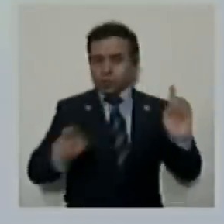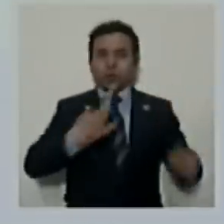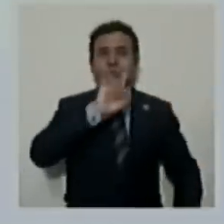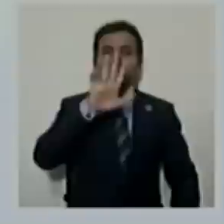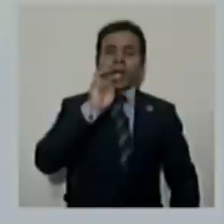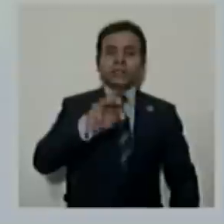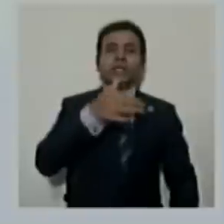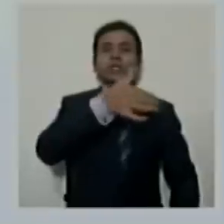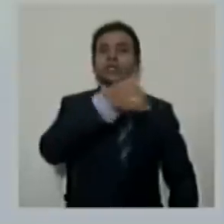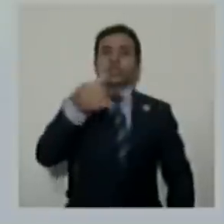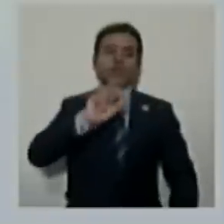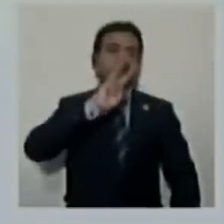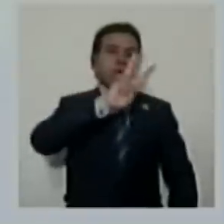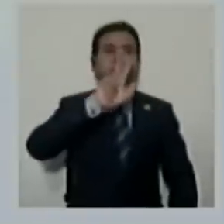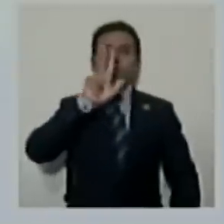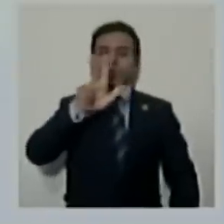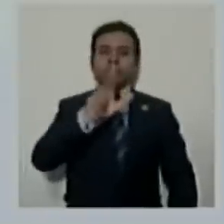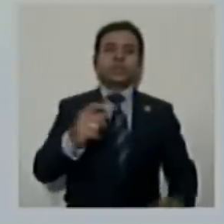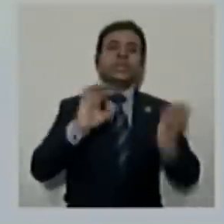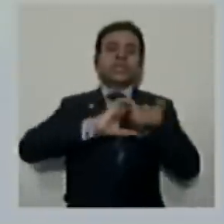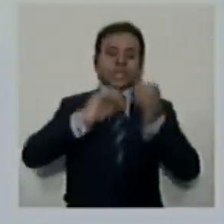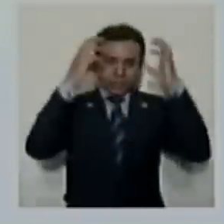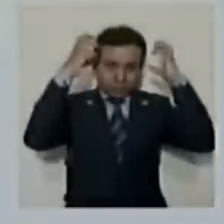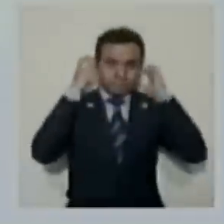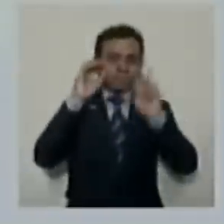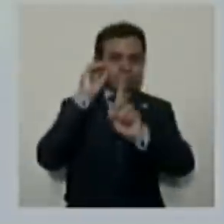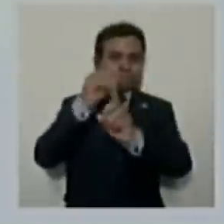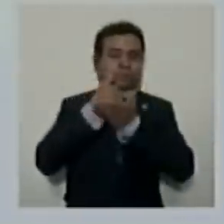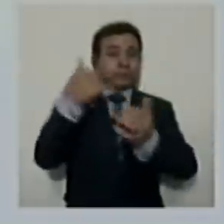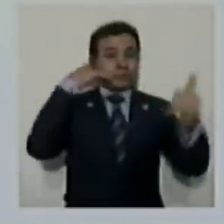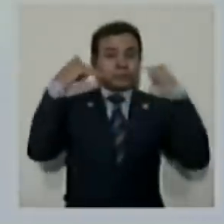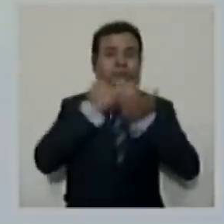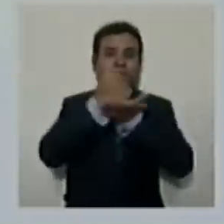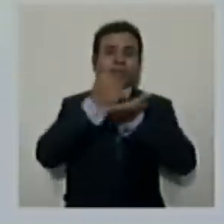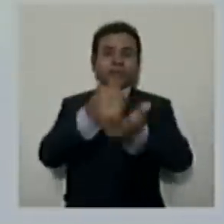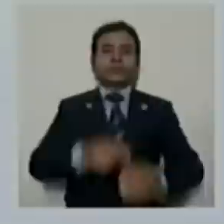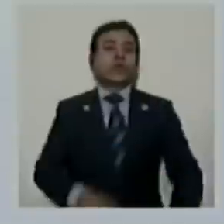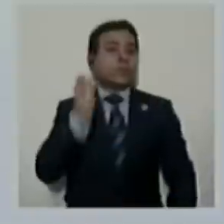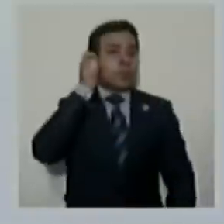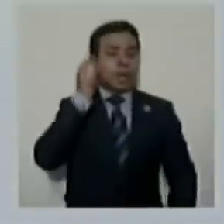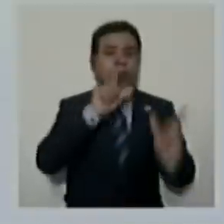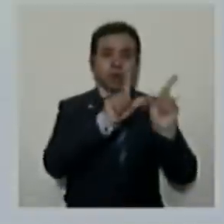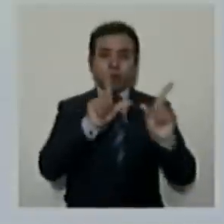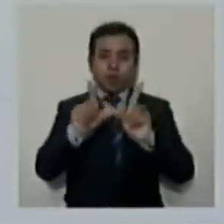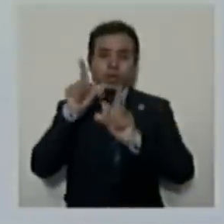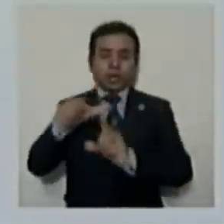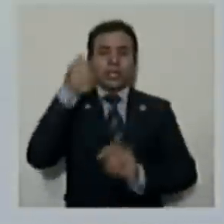প্রশিক্ষণ নিয়েছেন এবং তা আমাদের প্রশিক্ষণপ্রাপ্ত চিকিৎসক হল 15,638 জন।